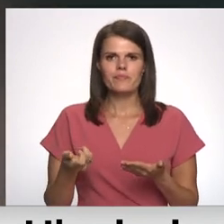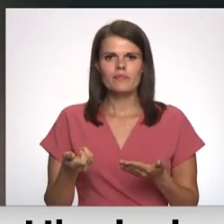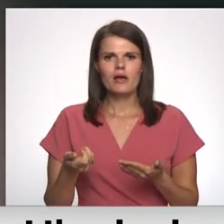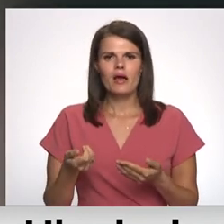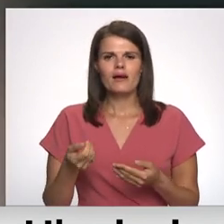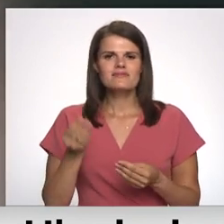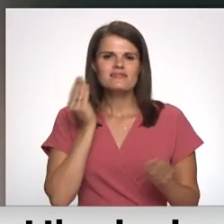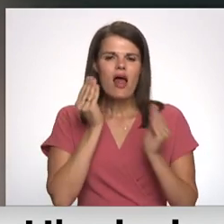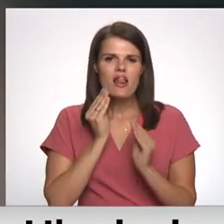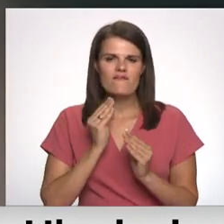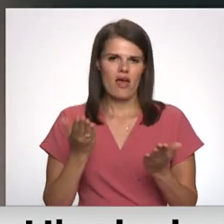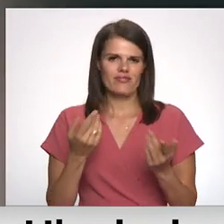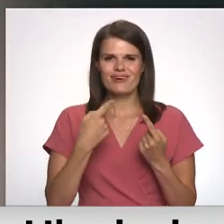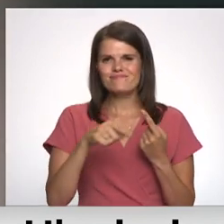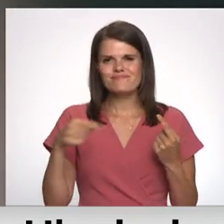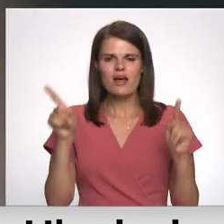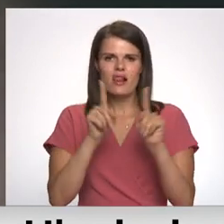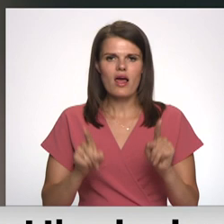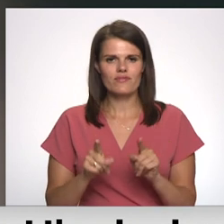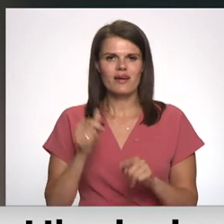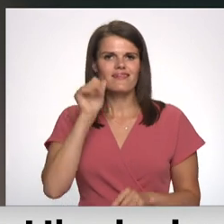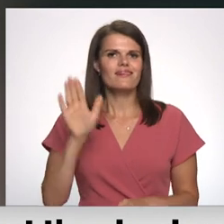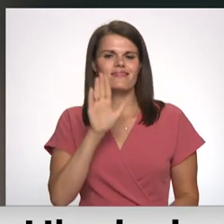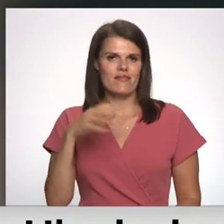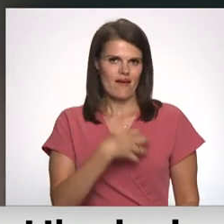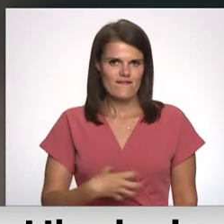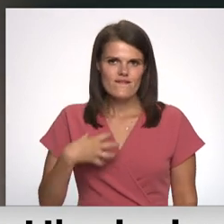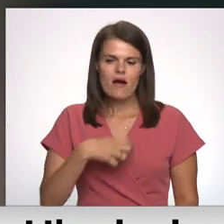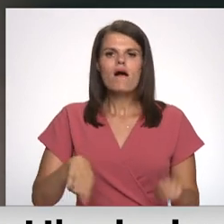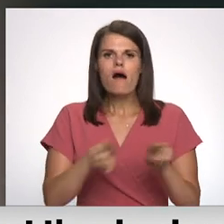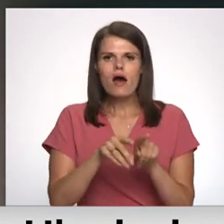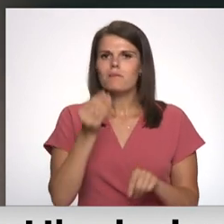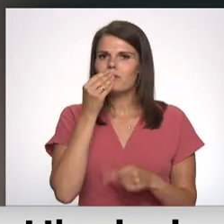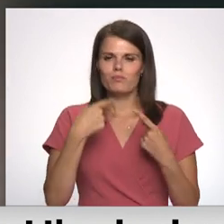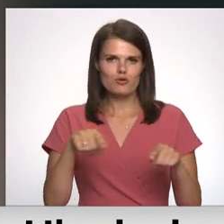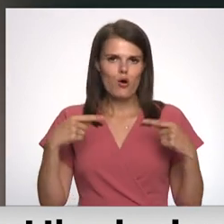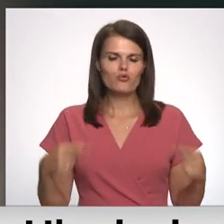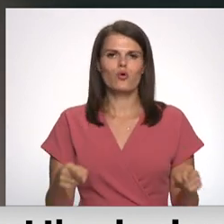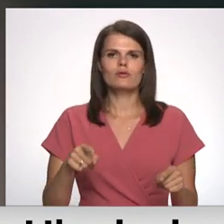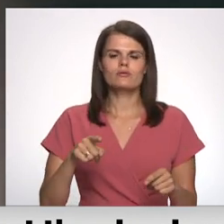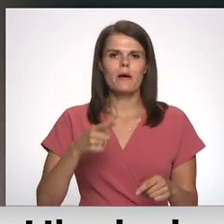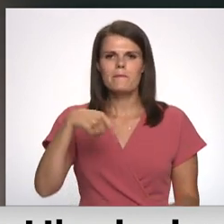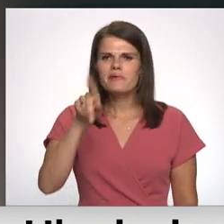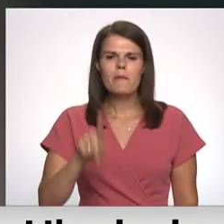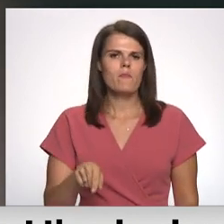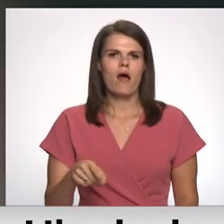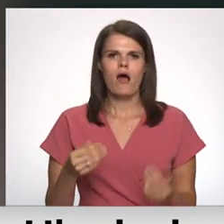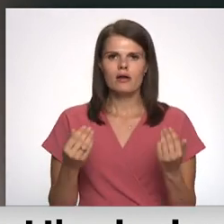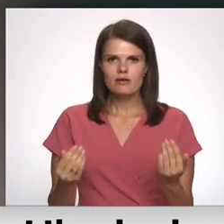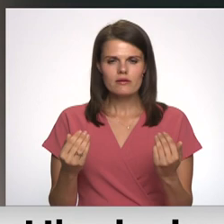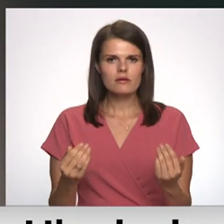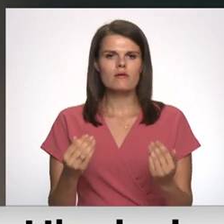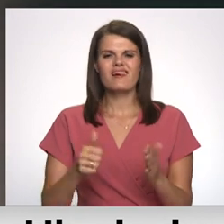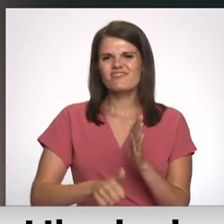higieniskās salvetes, tādas lietiņas, kas ir ļoti nepieciešams. Un, protams, arī pārtikas produkti primāri. Šobrīd, protams,